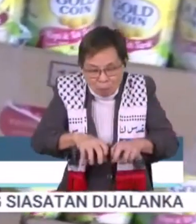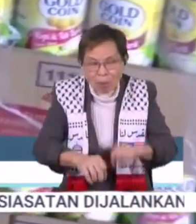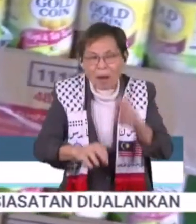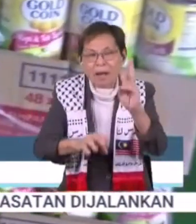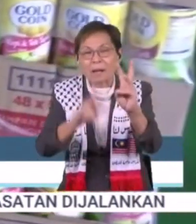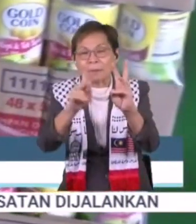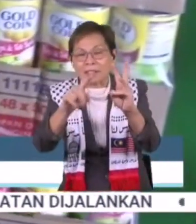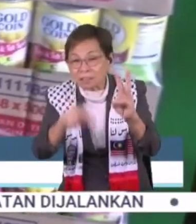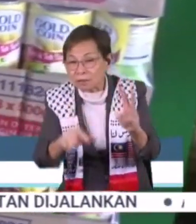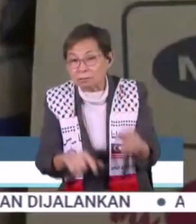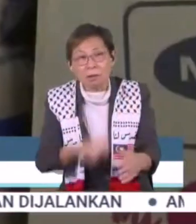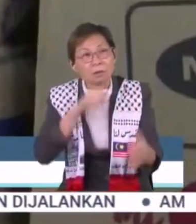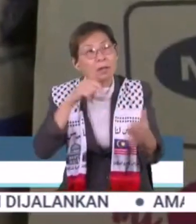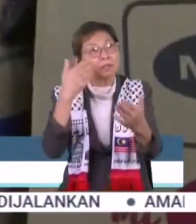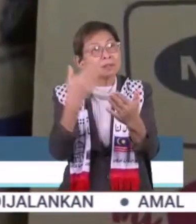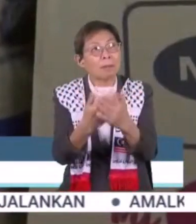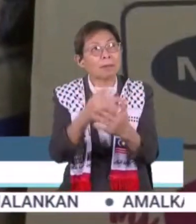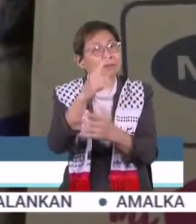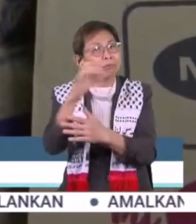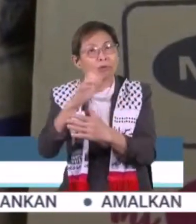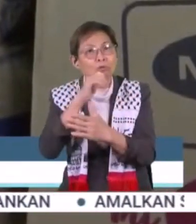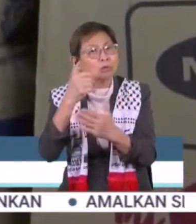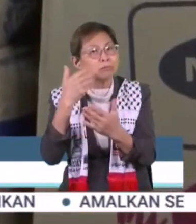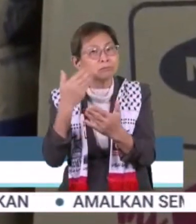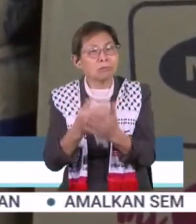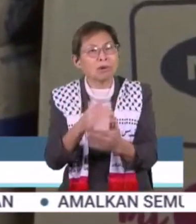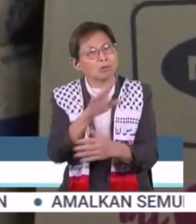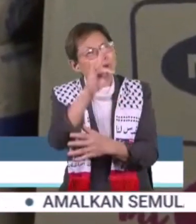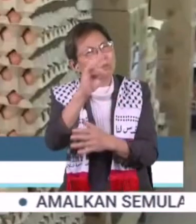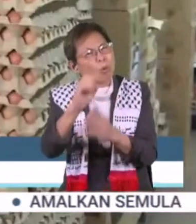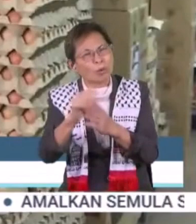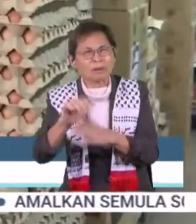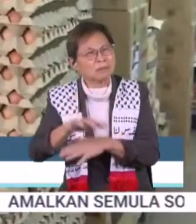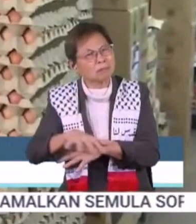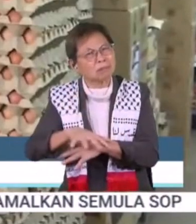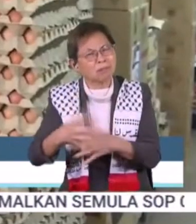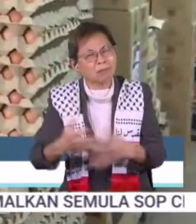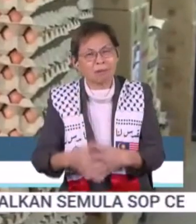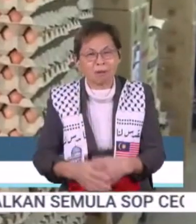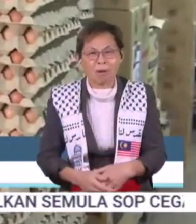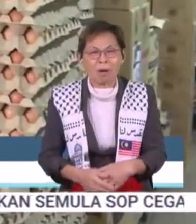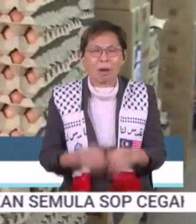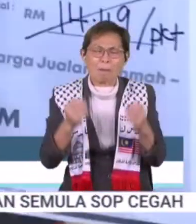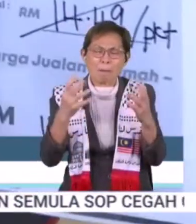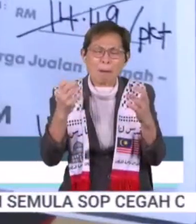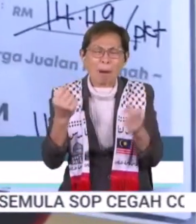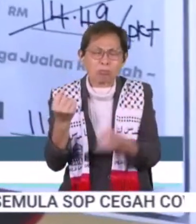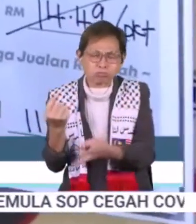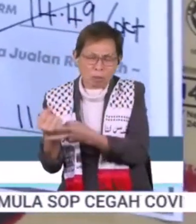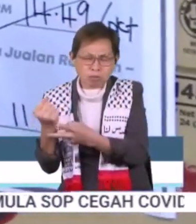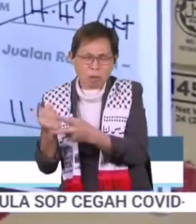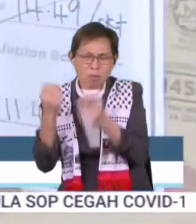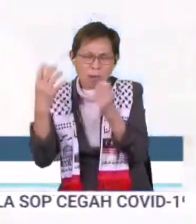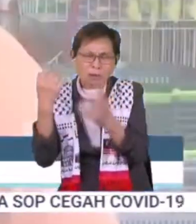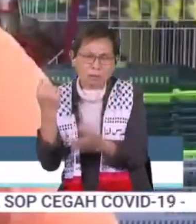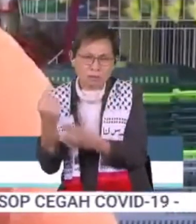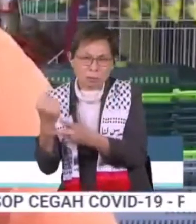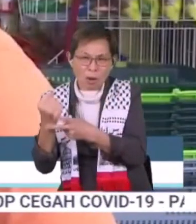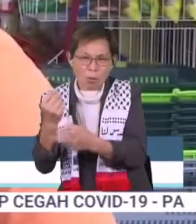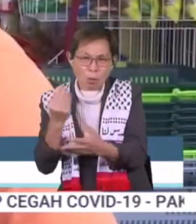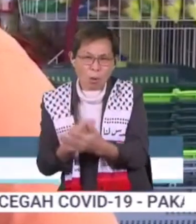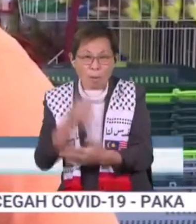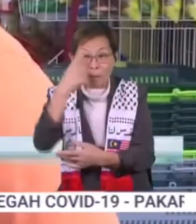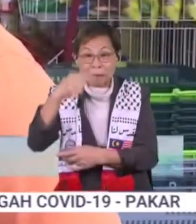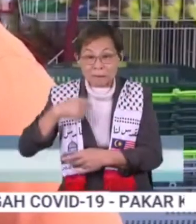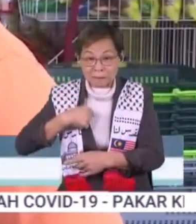kilo. Tak sampai pun 100, dalam 70 lebih je. Maknanya dah mana banyak sangatlah kata penjimatan dekat situ.